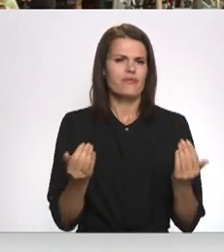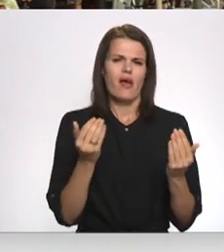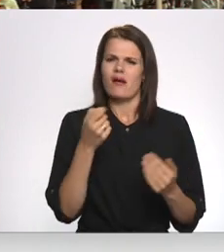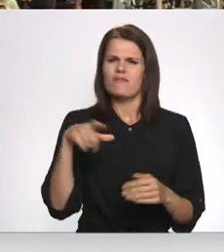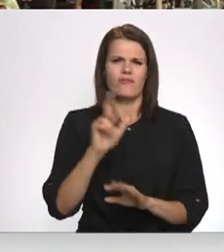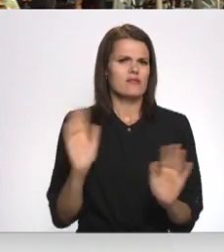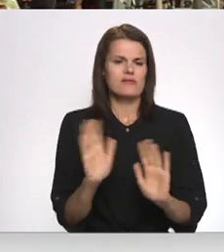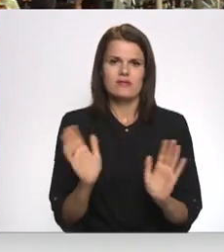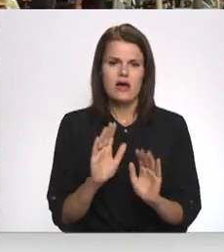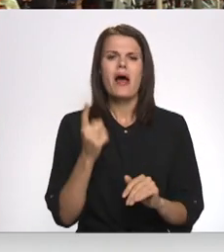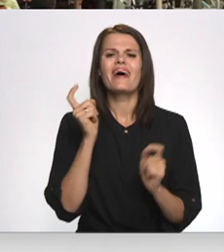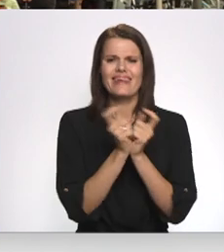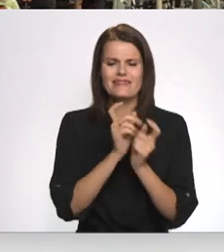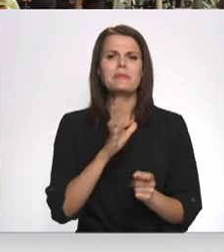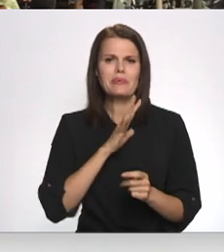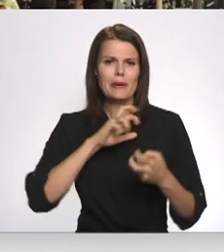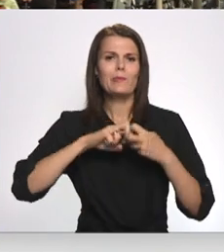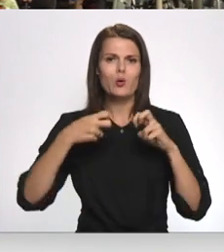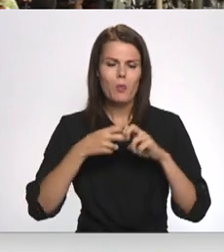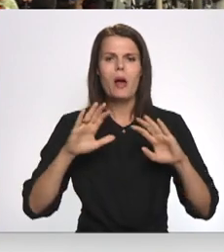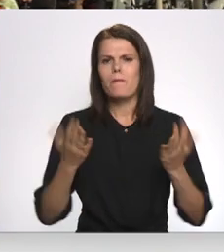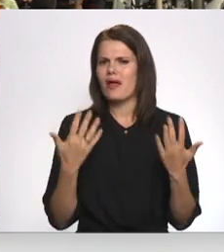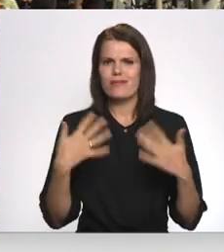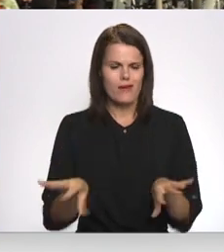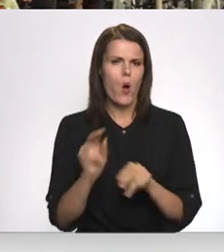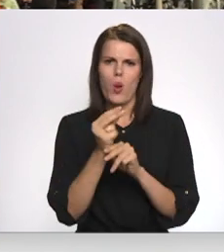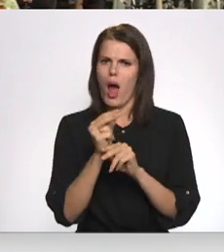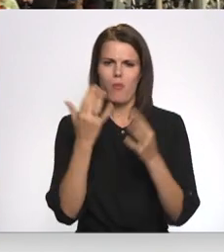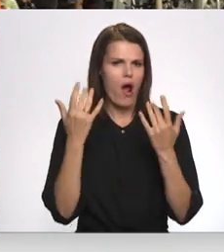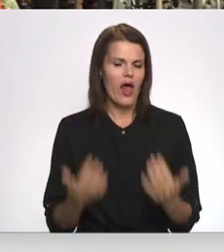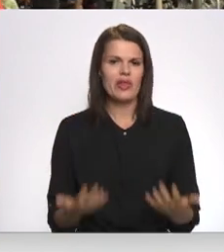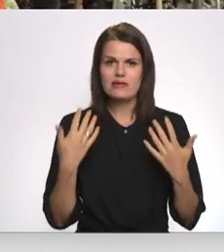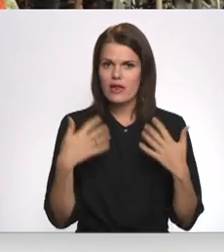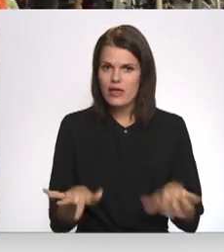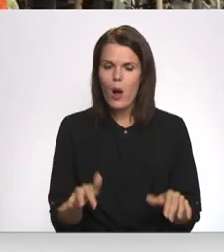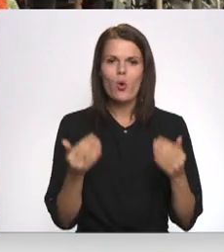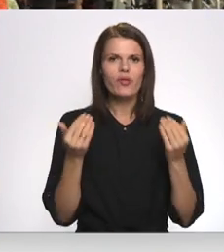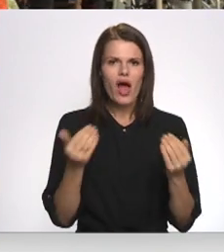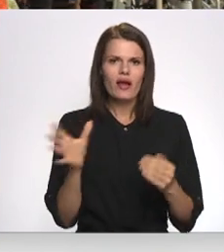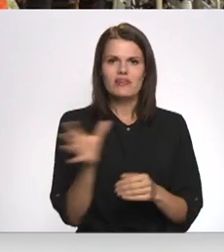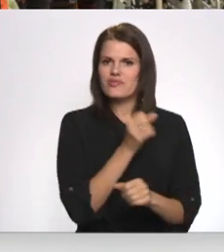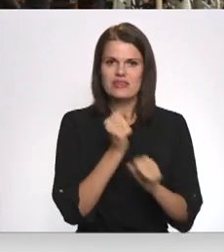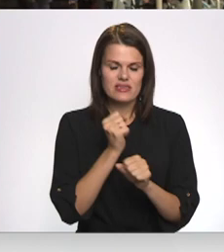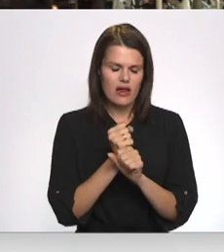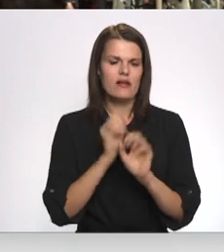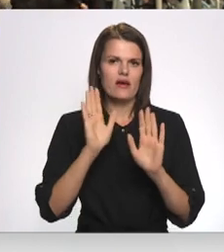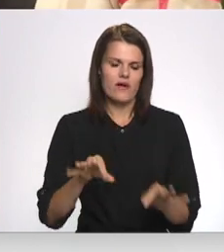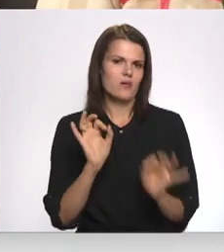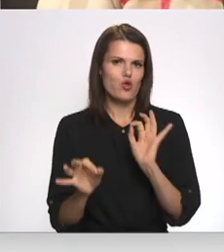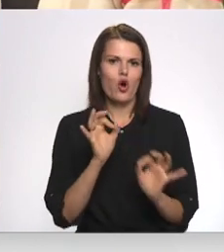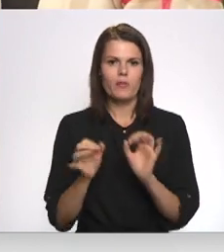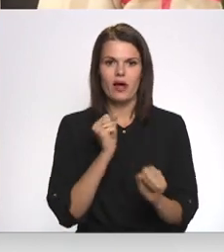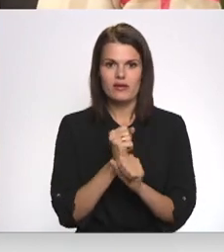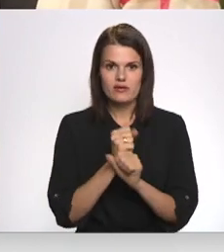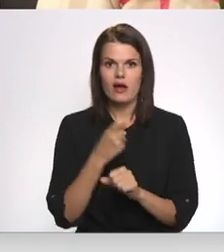nē. Vienbrīd jā, bet tās problēmas ir atrisinātas un šobrīd viss darbojās un mēs varam strādāt labi.